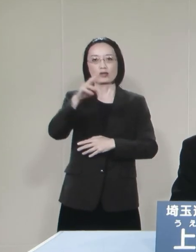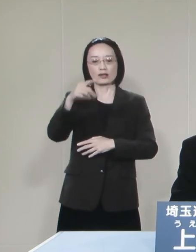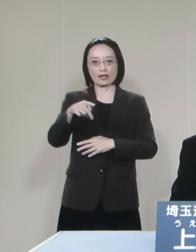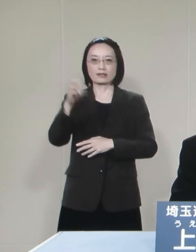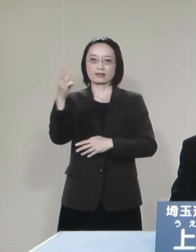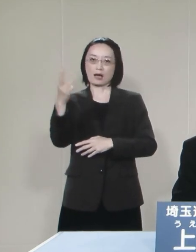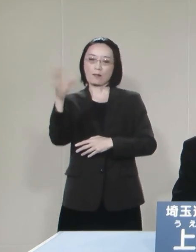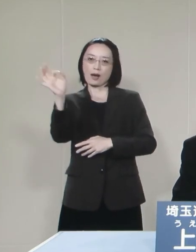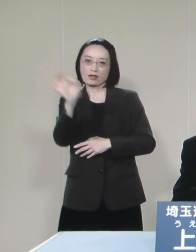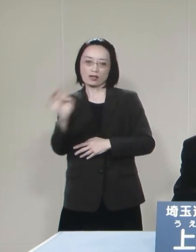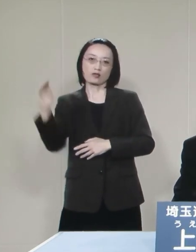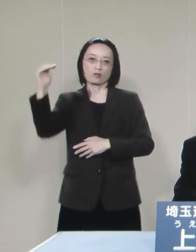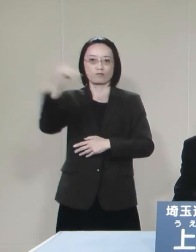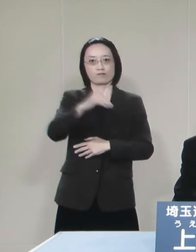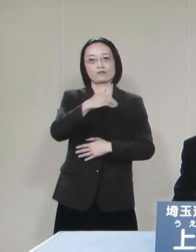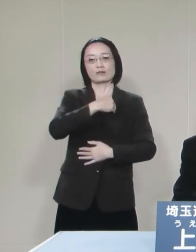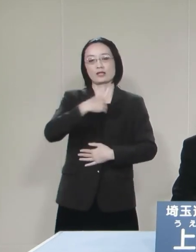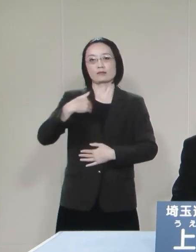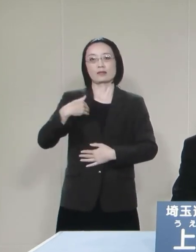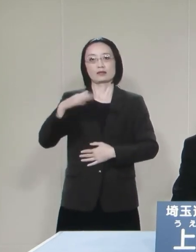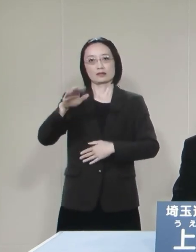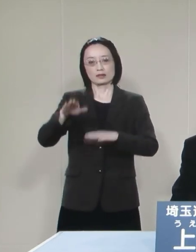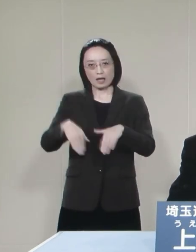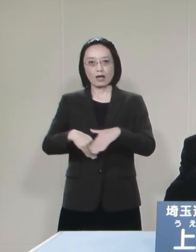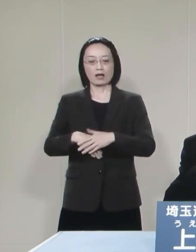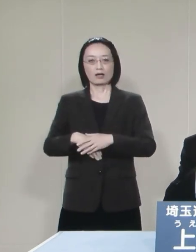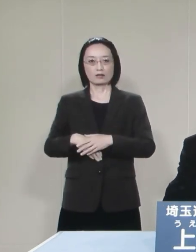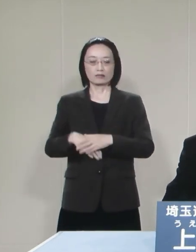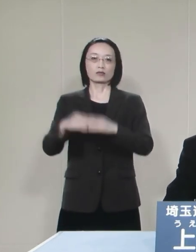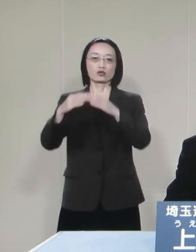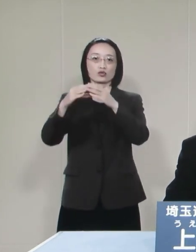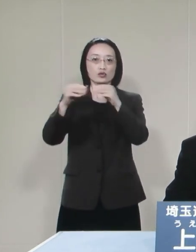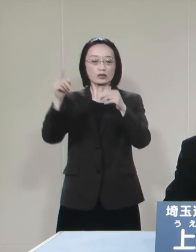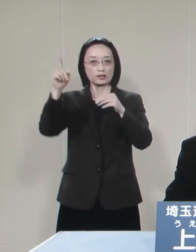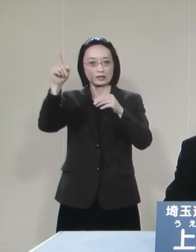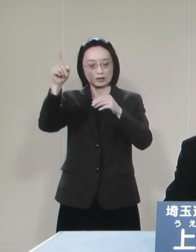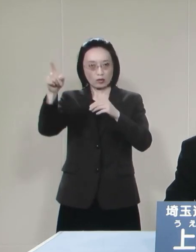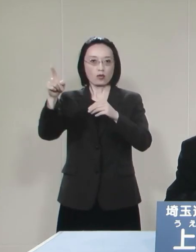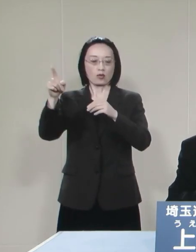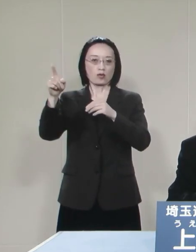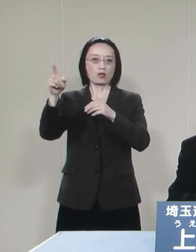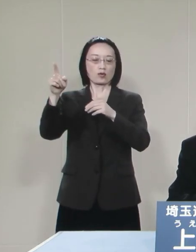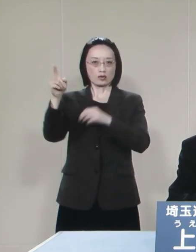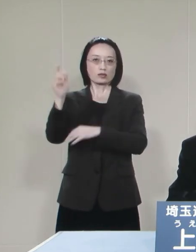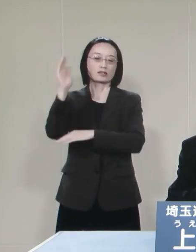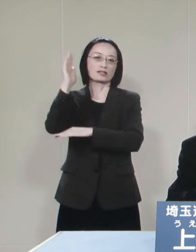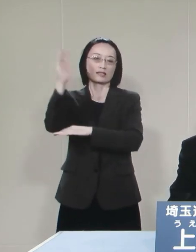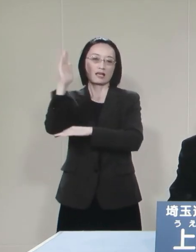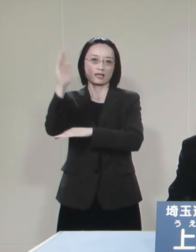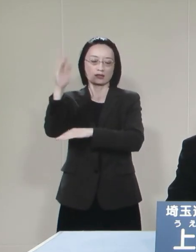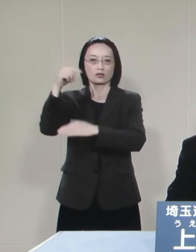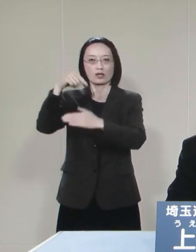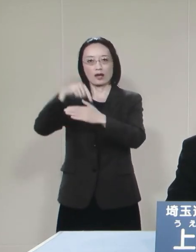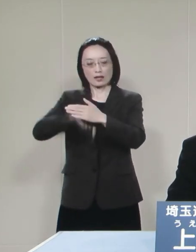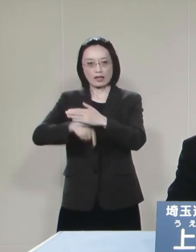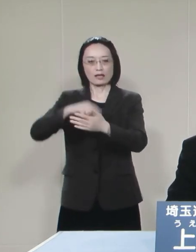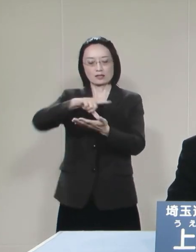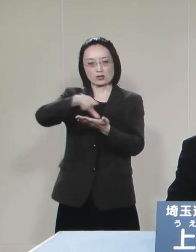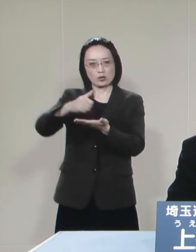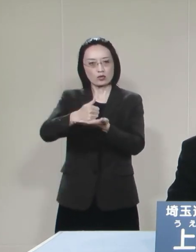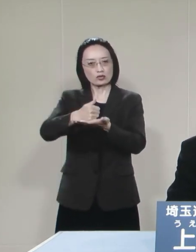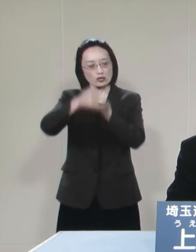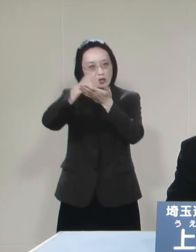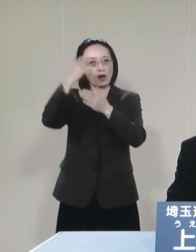84.3% に。こうした部分も国の政治の中でやっぱり地方重視という考え方